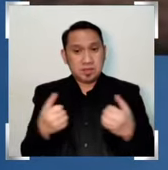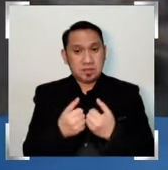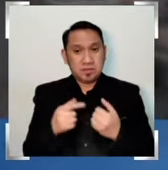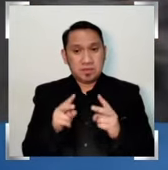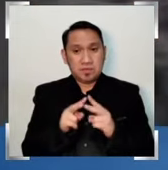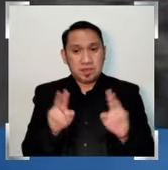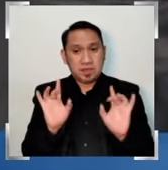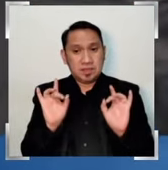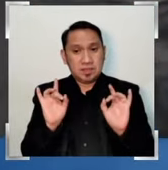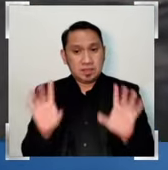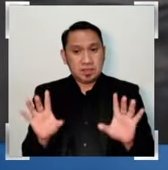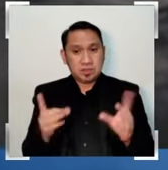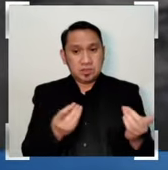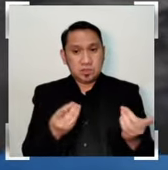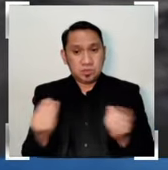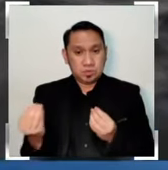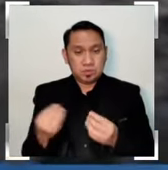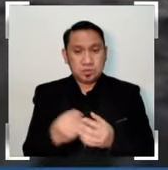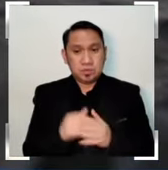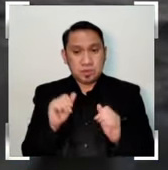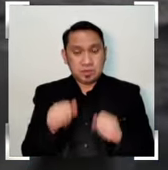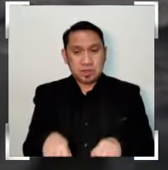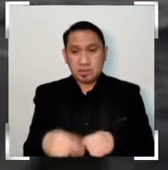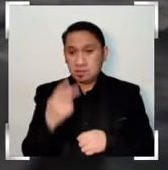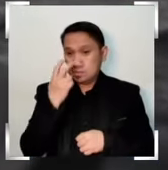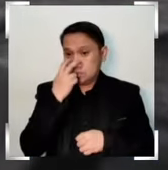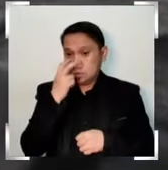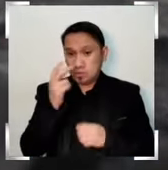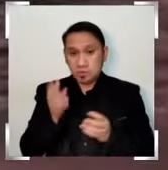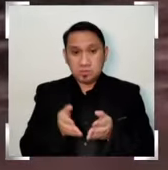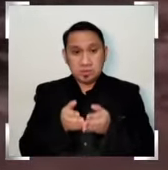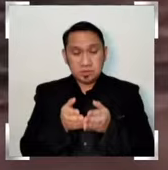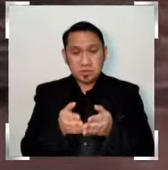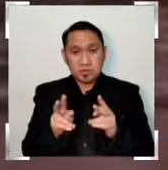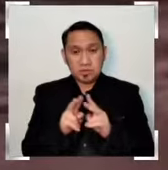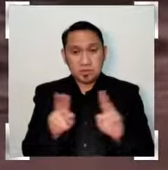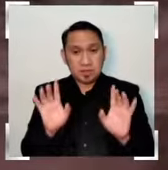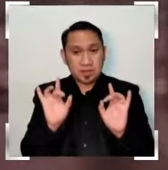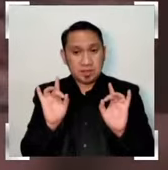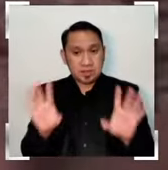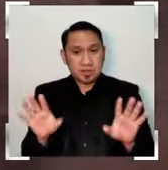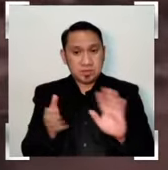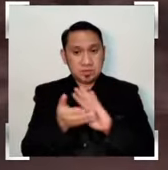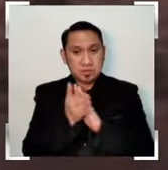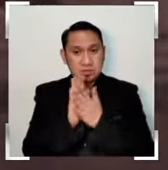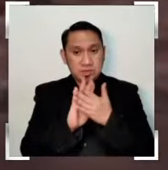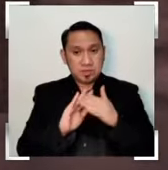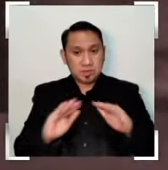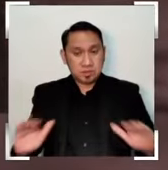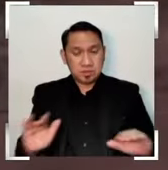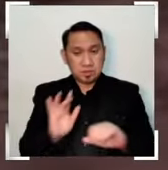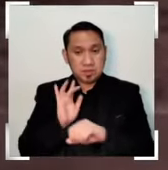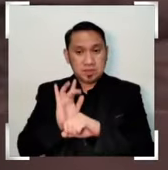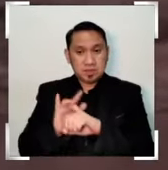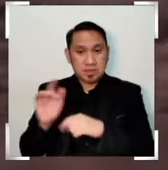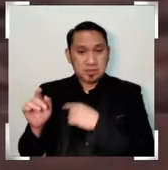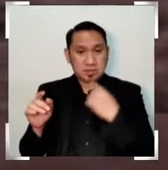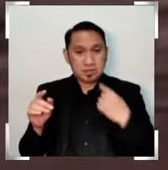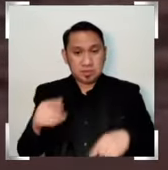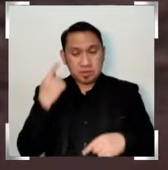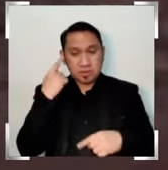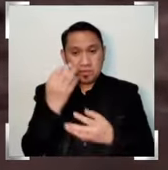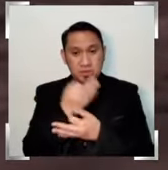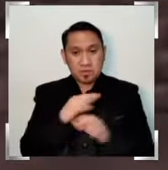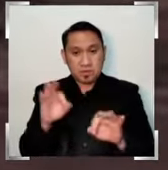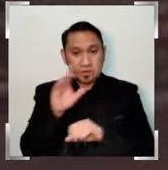na pansamantalang nakabulag sa crew ng barko. Banta raw sa kapayapaan ng rehiyon ang panghihimasok ng China sa kalayaan sa paglalayag